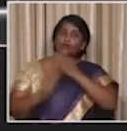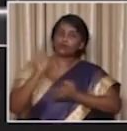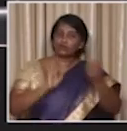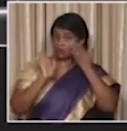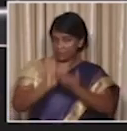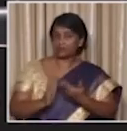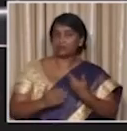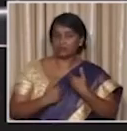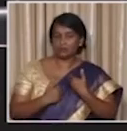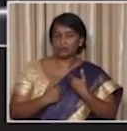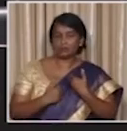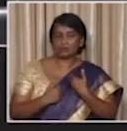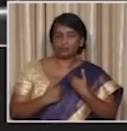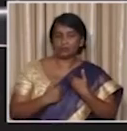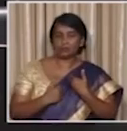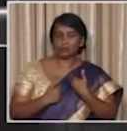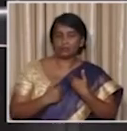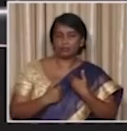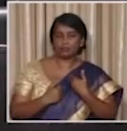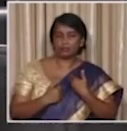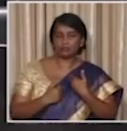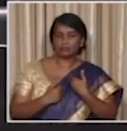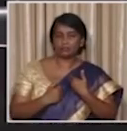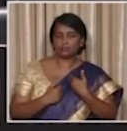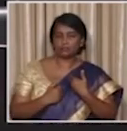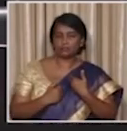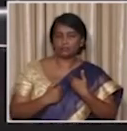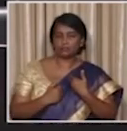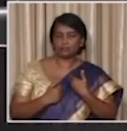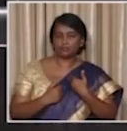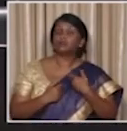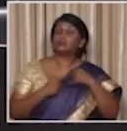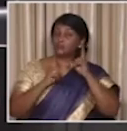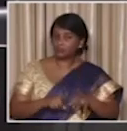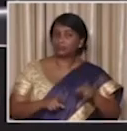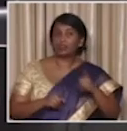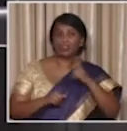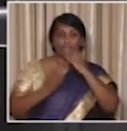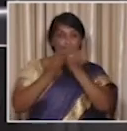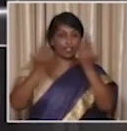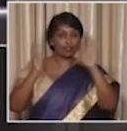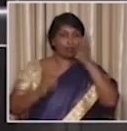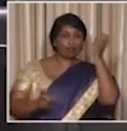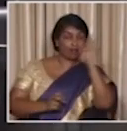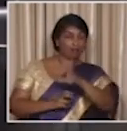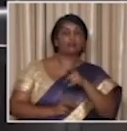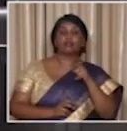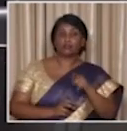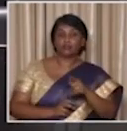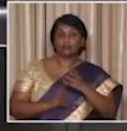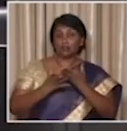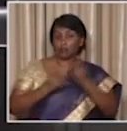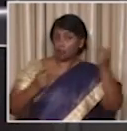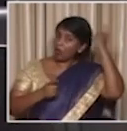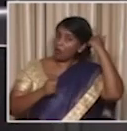පෙන්නන්න කරු මන්තුම ඔය කතාව කරන් යන්න මෙතන ඒක නිසා මේවා වීදුරු ගෙවල් වල ඉඳලා ගල් ගහ ගන්න හැබැයි කුඩු වෙන්නේ